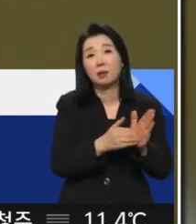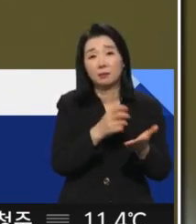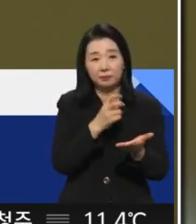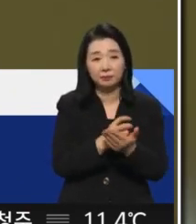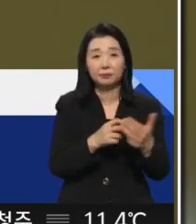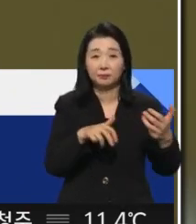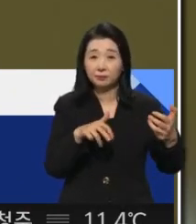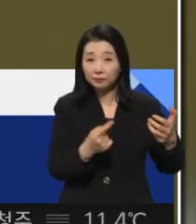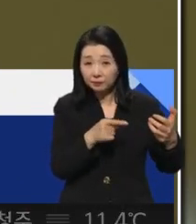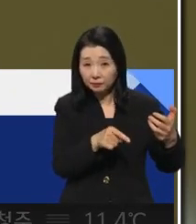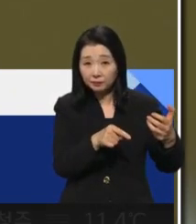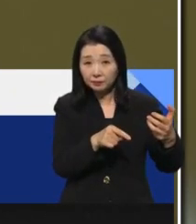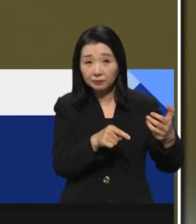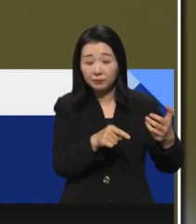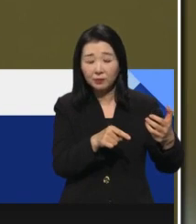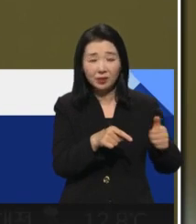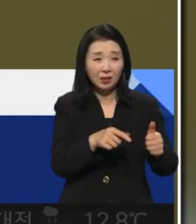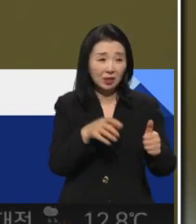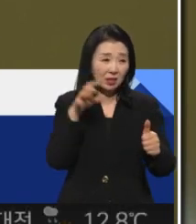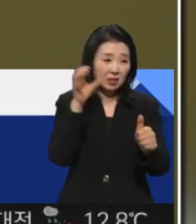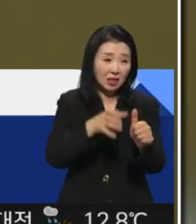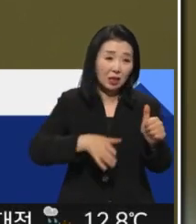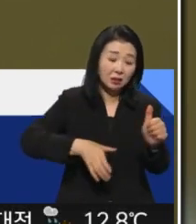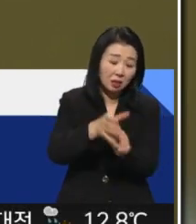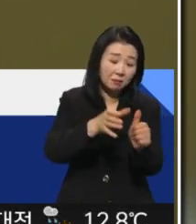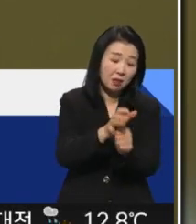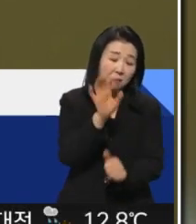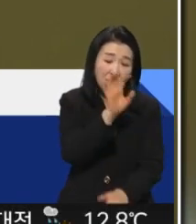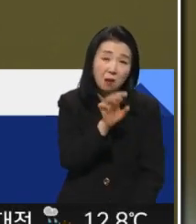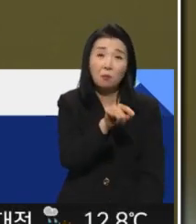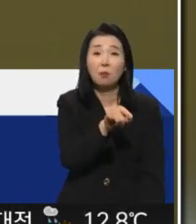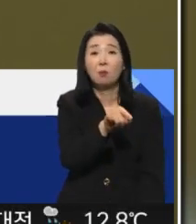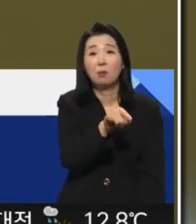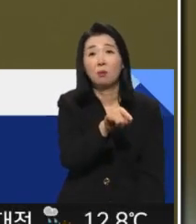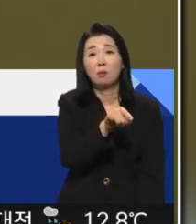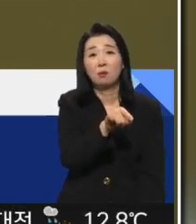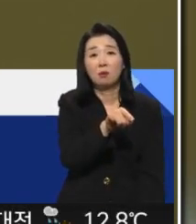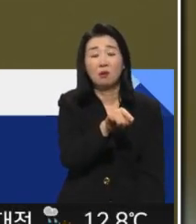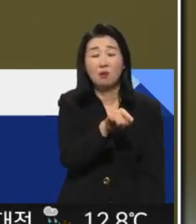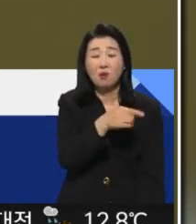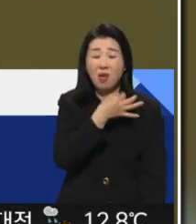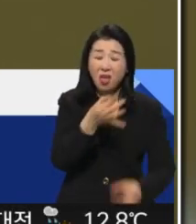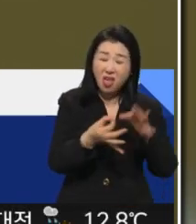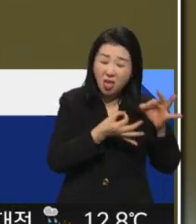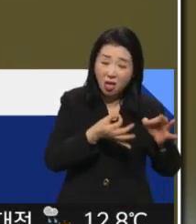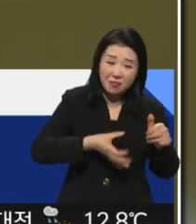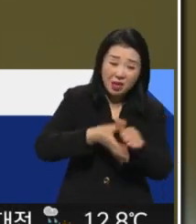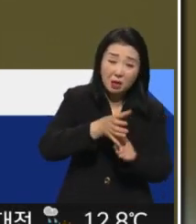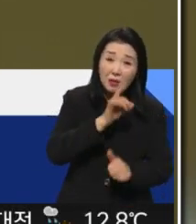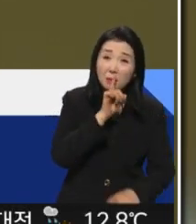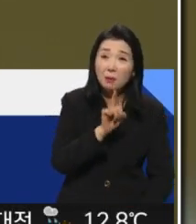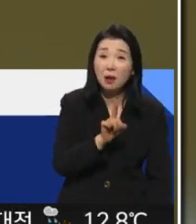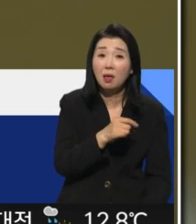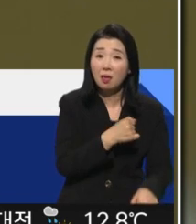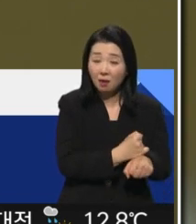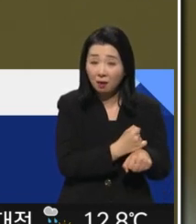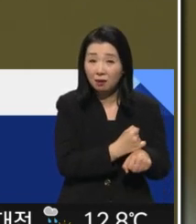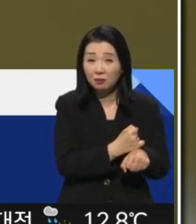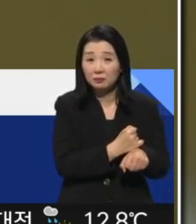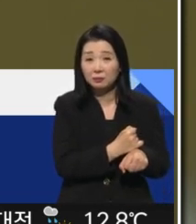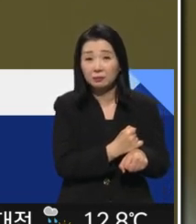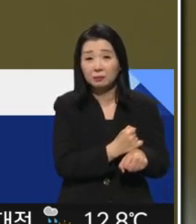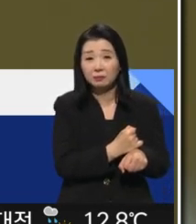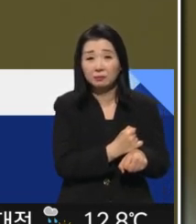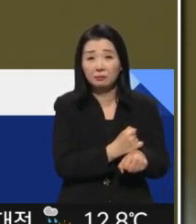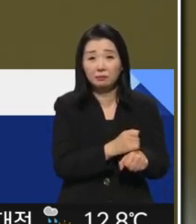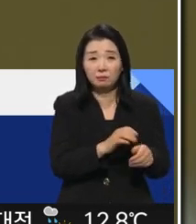80조거든요. 이건 그냥 야당 탄압이야. 라고만 계속 반복해서 가는 거. 더 센 목소리로만 얘기하는 것으로는 이 미